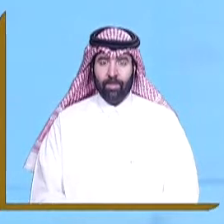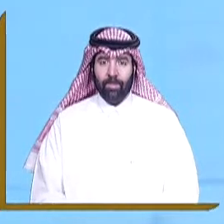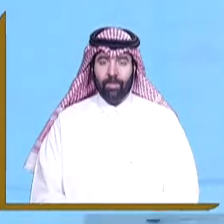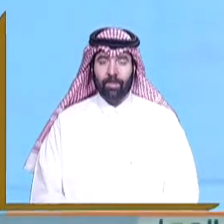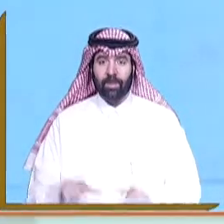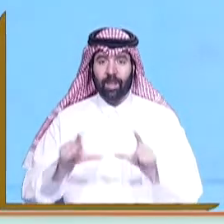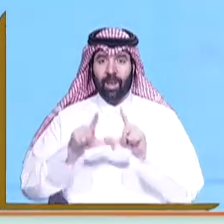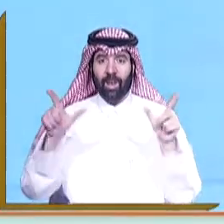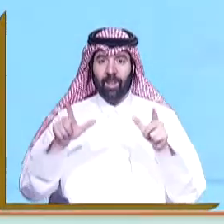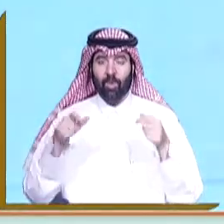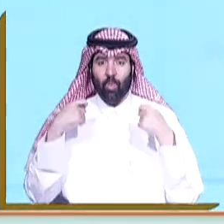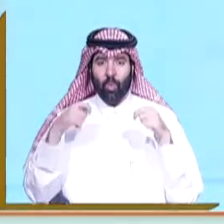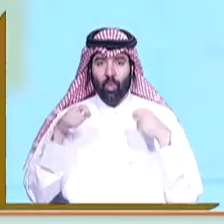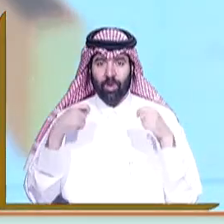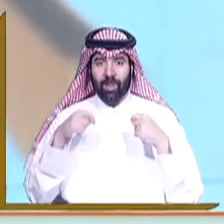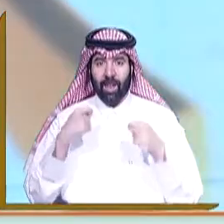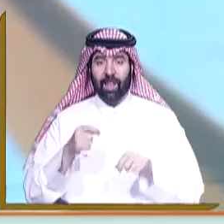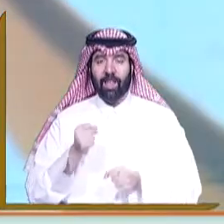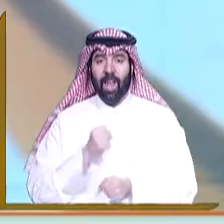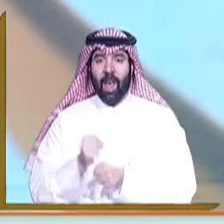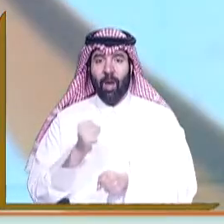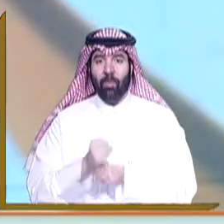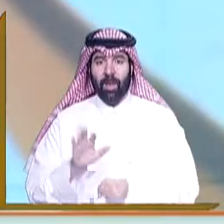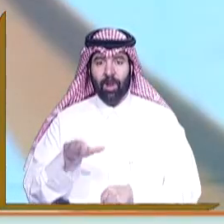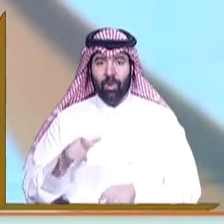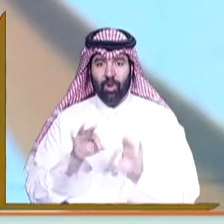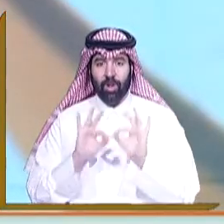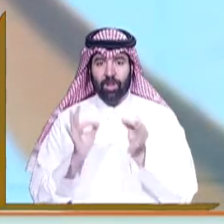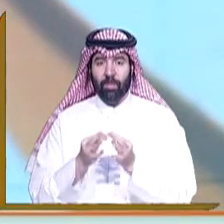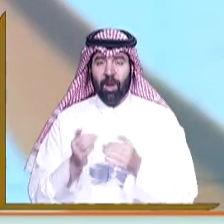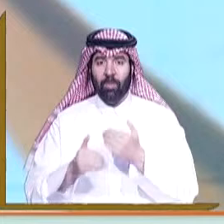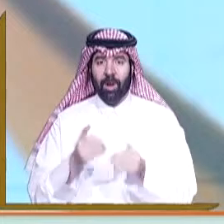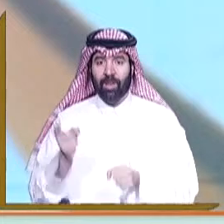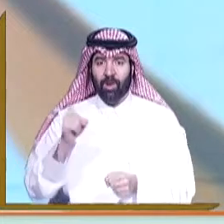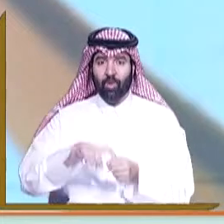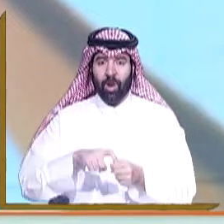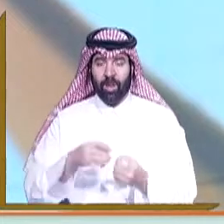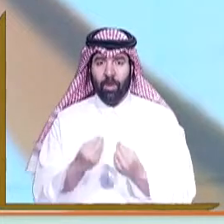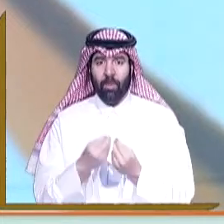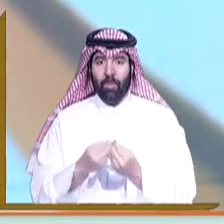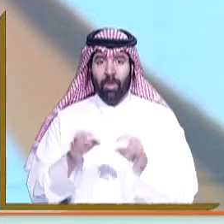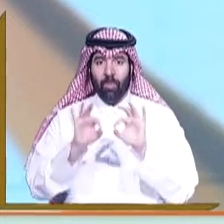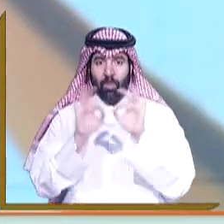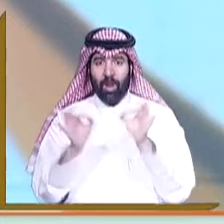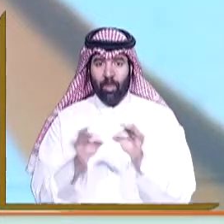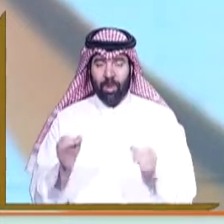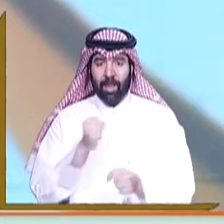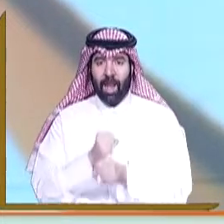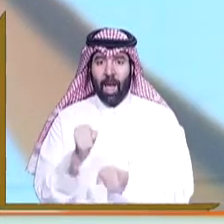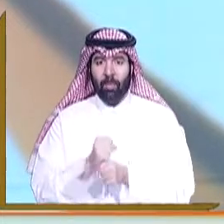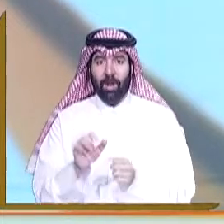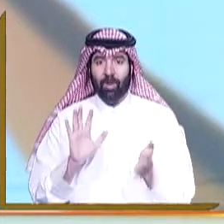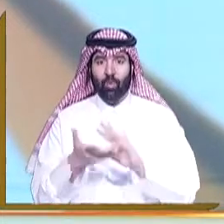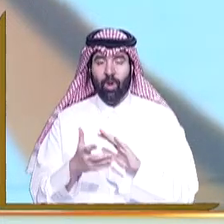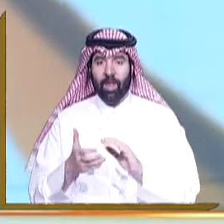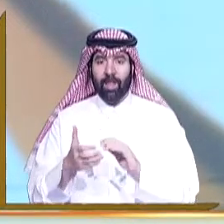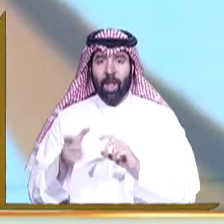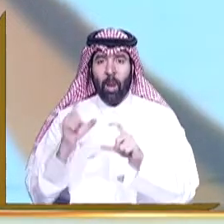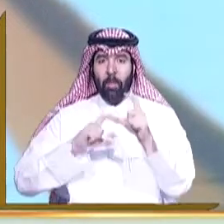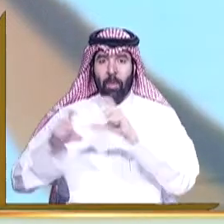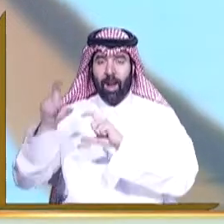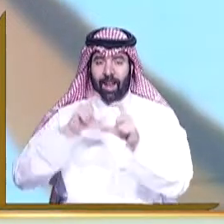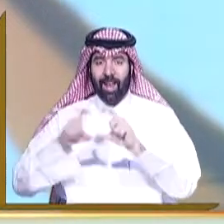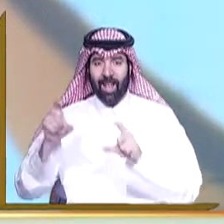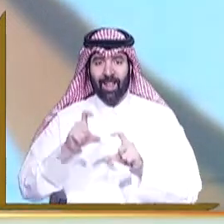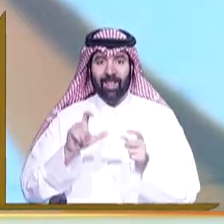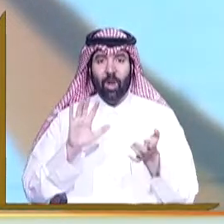أعلنت وزارة الموارد البشرية والتنمية الاجتماعية عن شراكاتها مع منظمة العمل الدولية والبنك الدولي